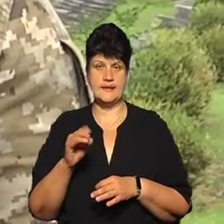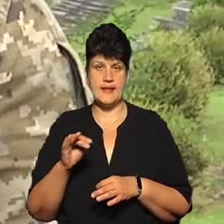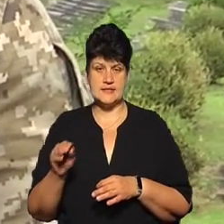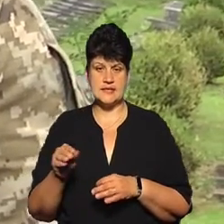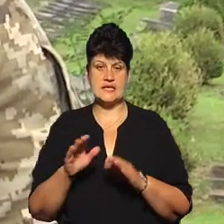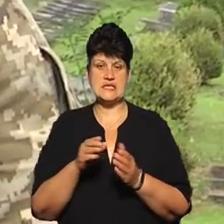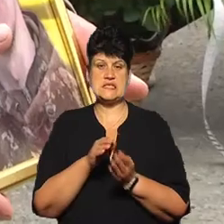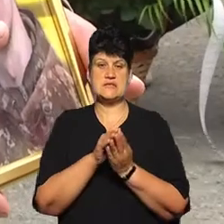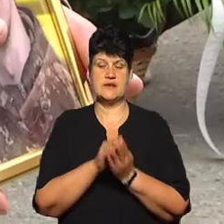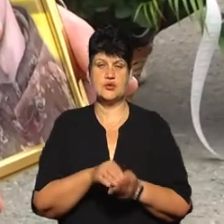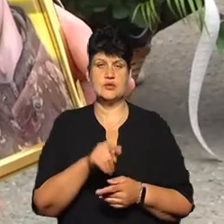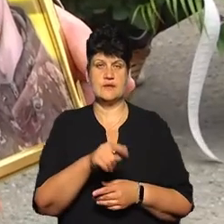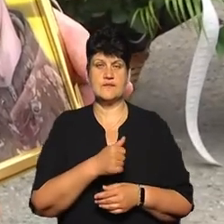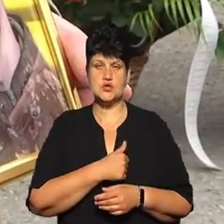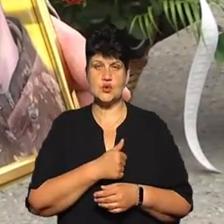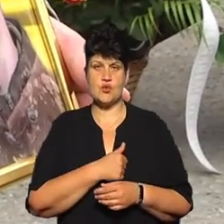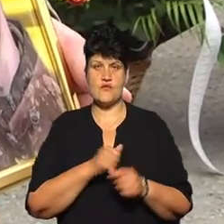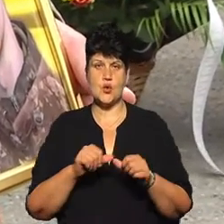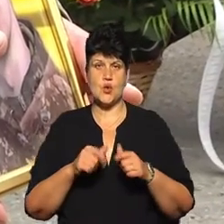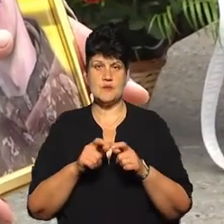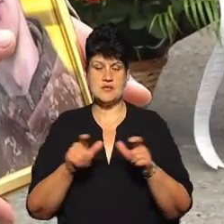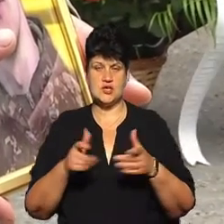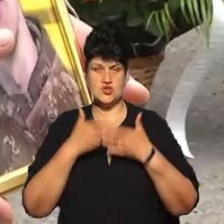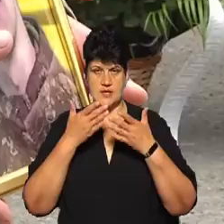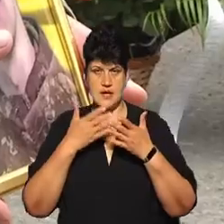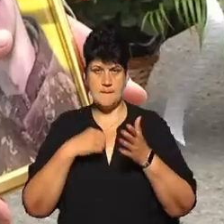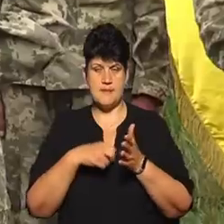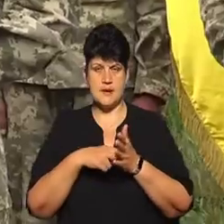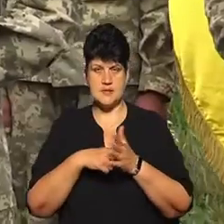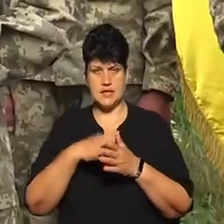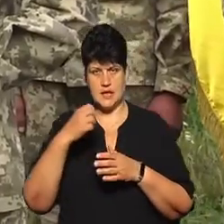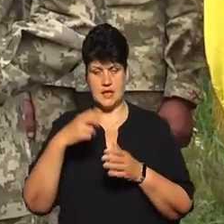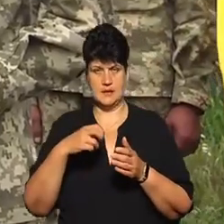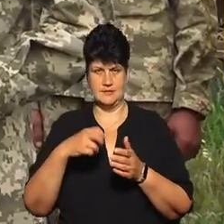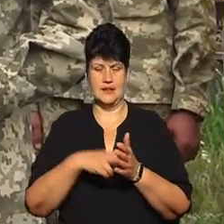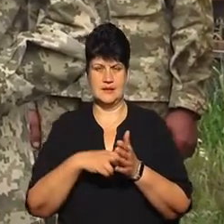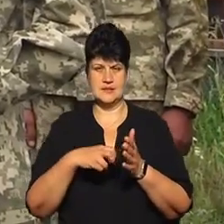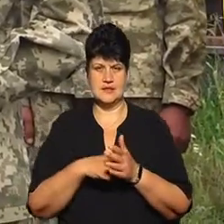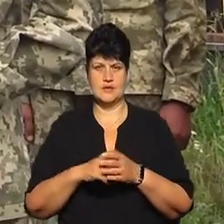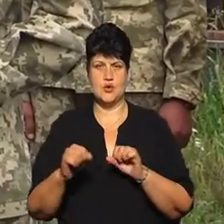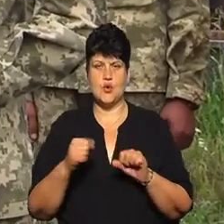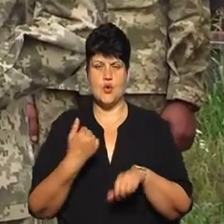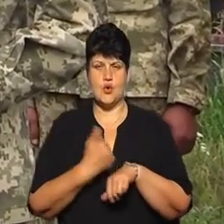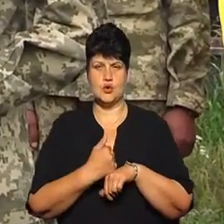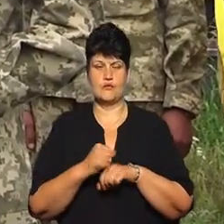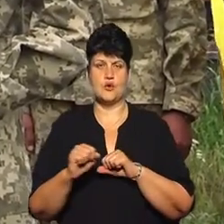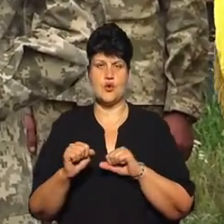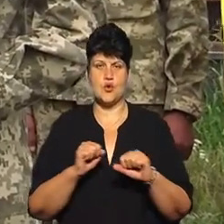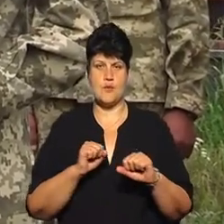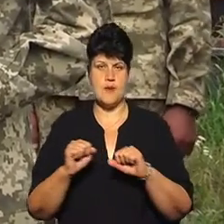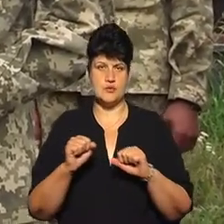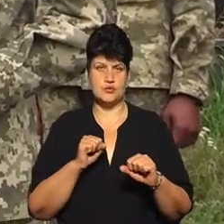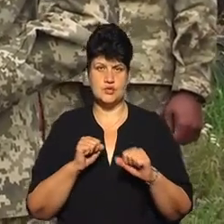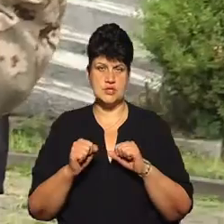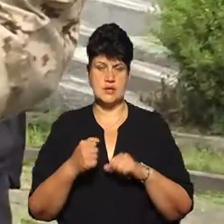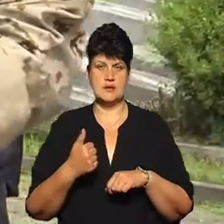центру комплектування та соцпідтримки зачитує пам'ятні листи від головнокомандувача Збройних сил України Валерія Залужного.